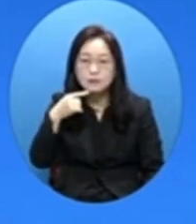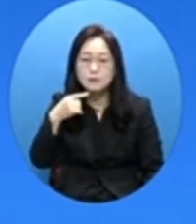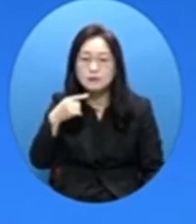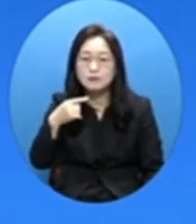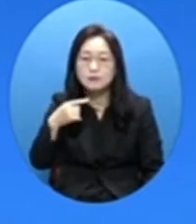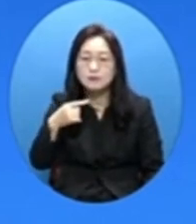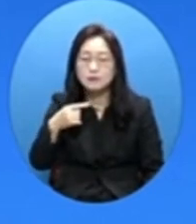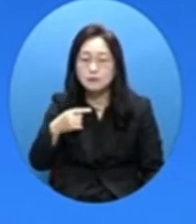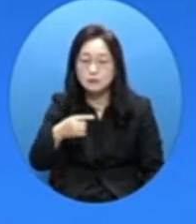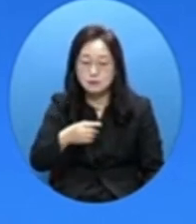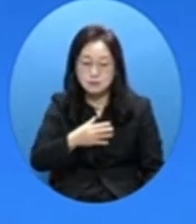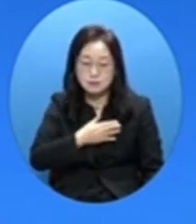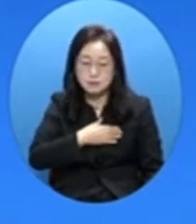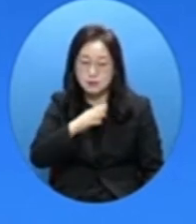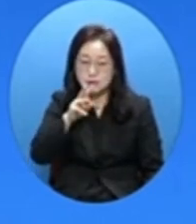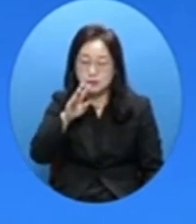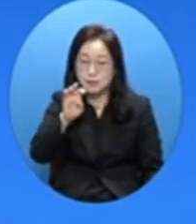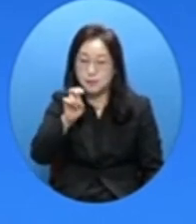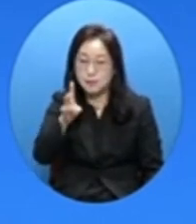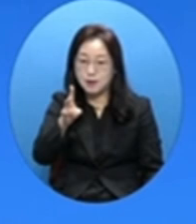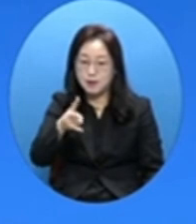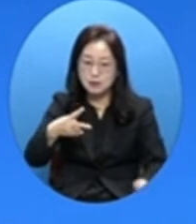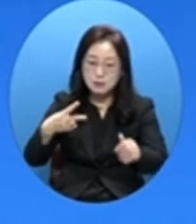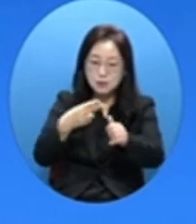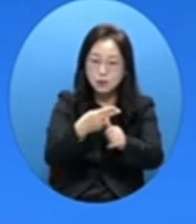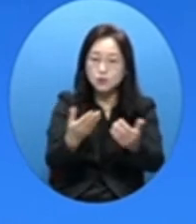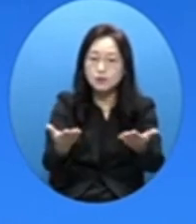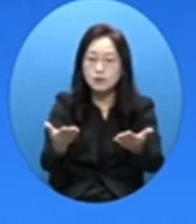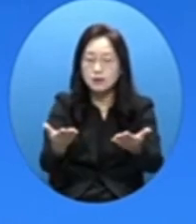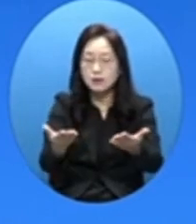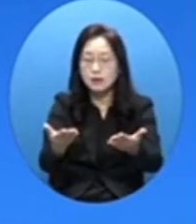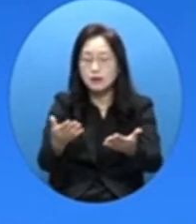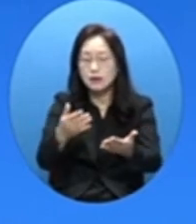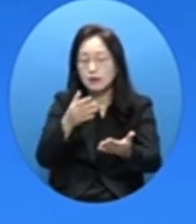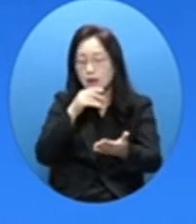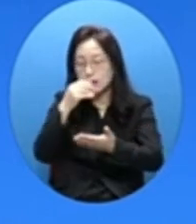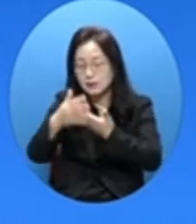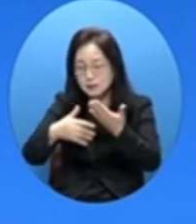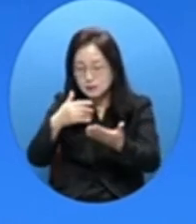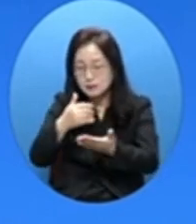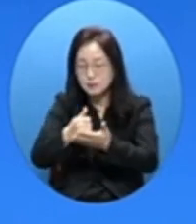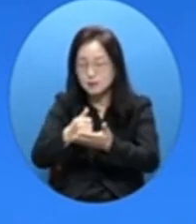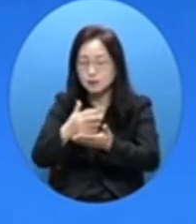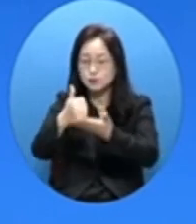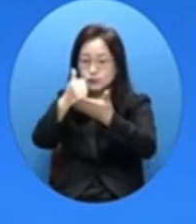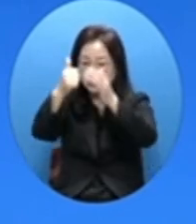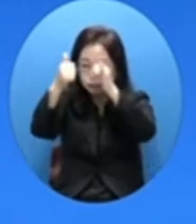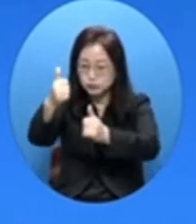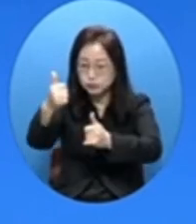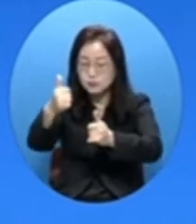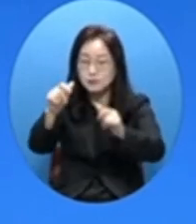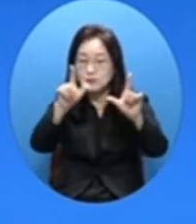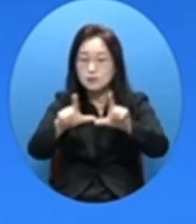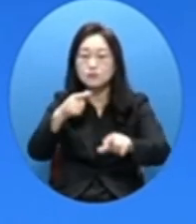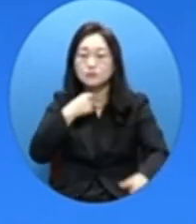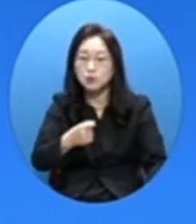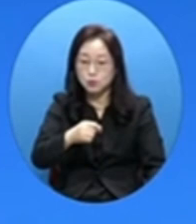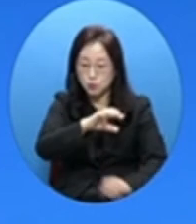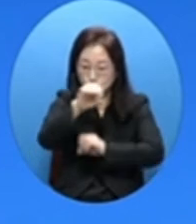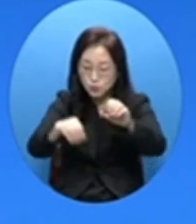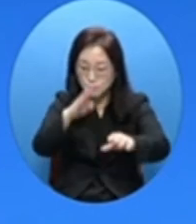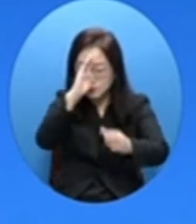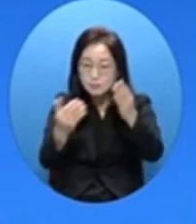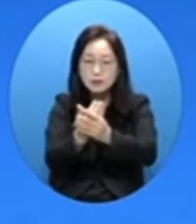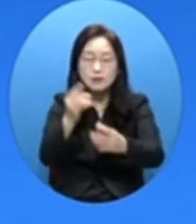위기에 처하게 되었는데 그때도 하나님께 엎드려 기도했습니다. 주님, 내가 주님에서 살기로 했는데 내가 왜 폐결핵을 주셔서 내가 이 폐결핵으로 고통당해야